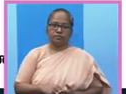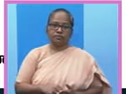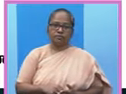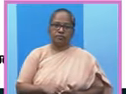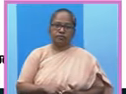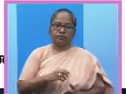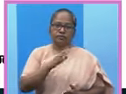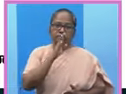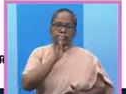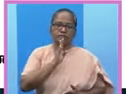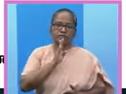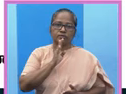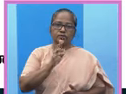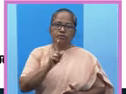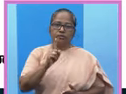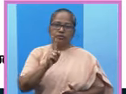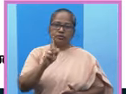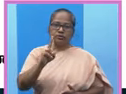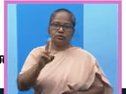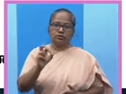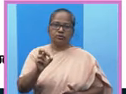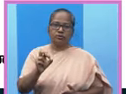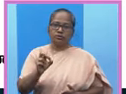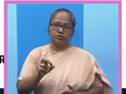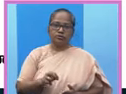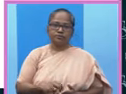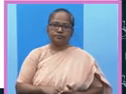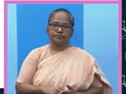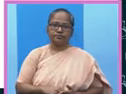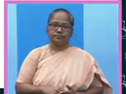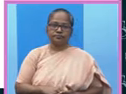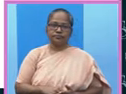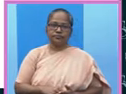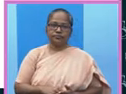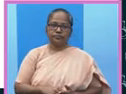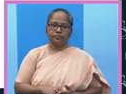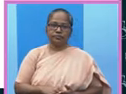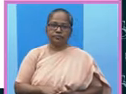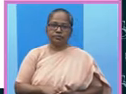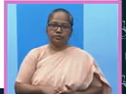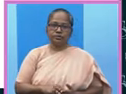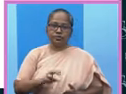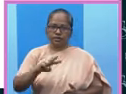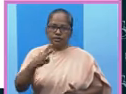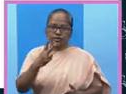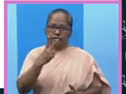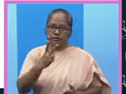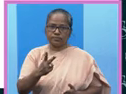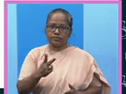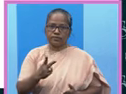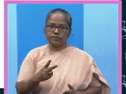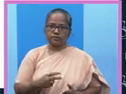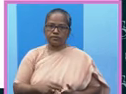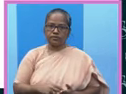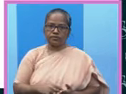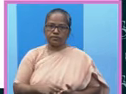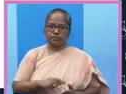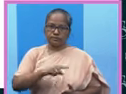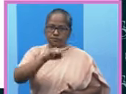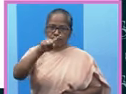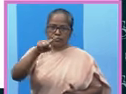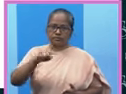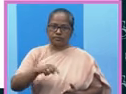நிற வட்ட கோண பகுதியுடைய மையக்கோணம் 120 நமக்கு தெல்ல தெளிவாக தெரியுது இல்லையா. இதை எப்படி இங்கே கணக்கிடுவோம், நம்ம என்ன செய்யணும், முதல்ல